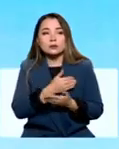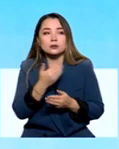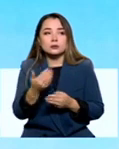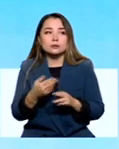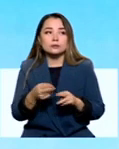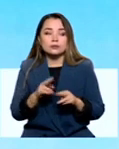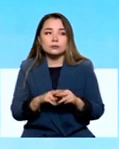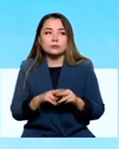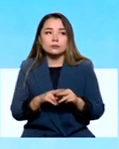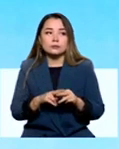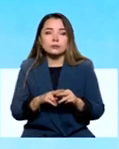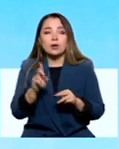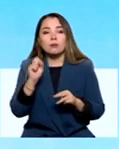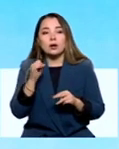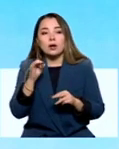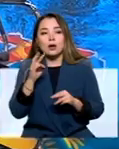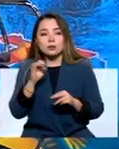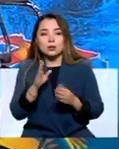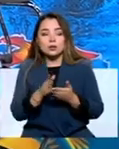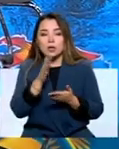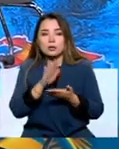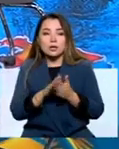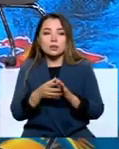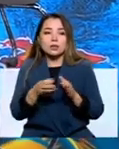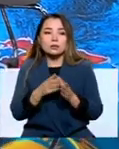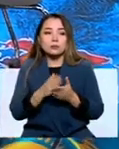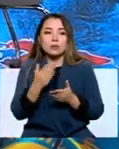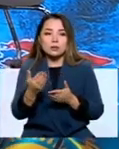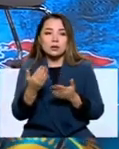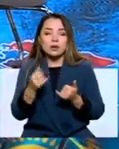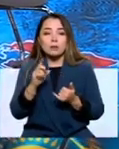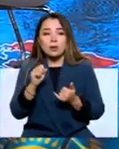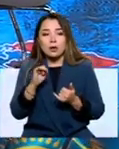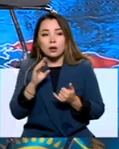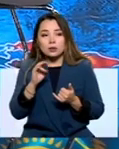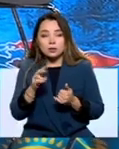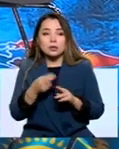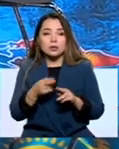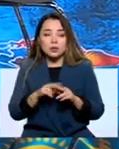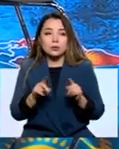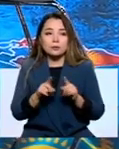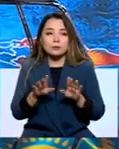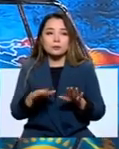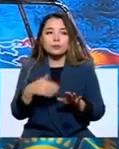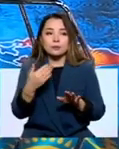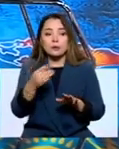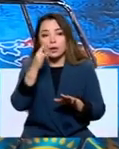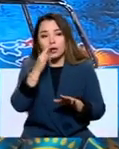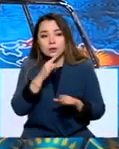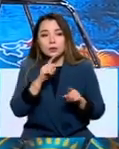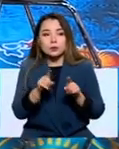Бул Байконур цивилизациясы. Себеби Байконур именно Байконур именно